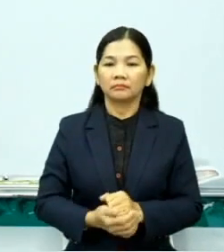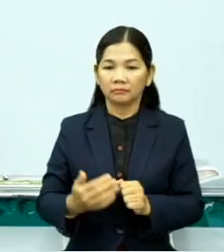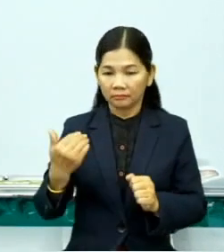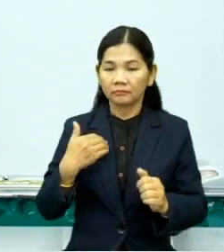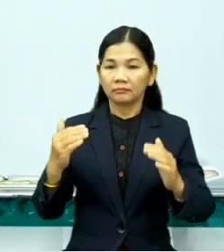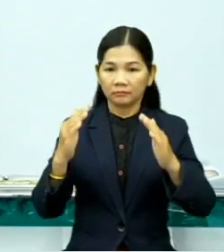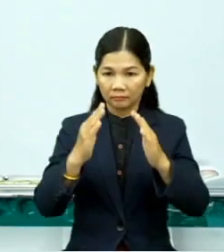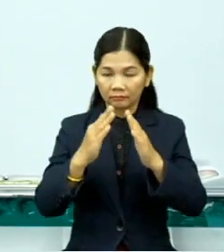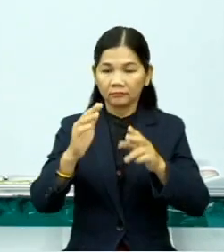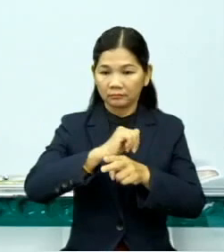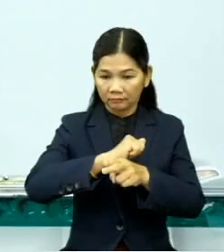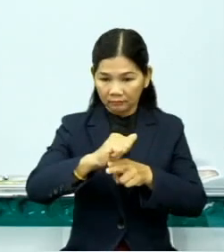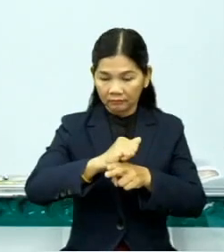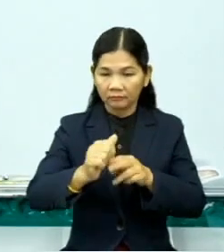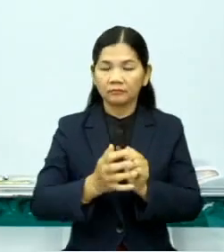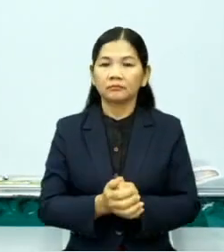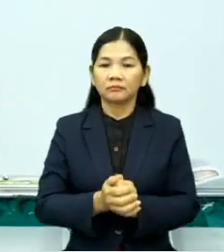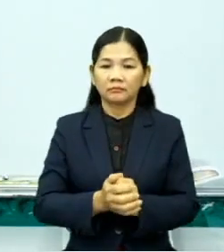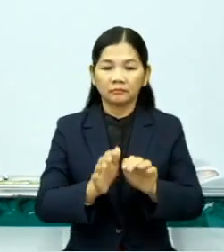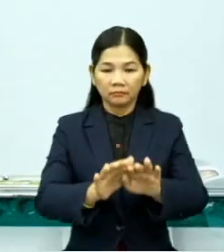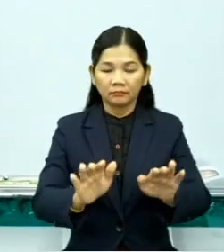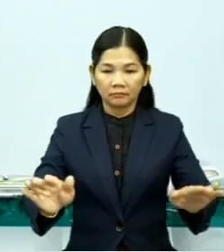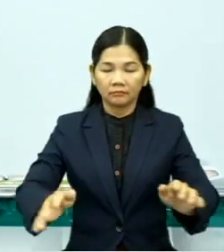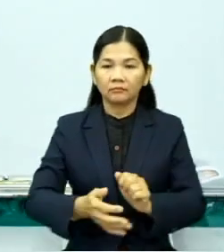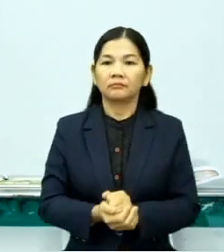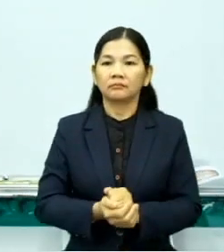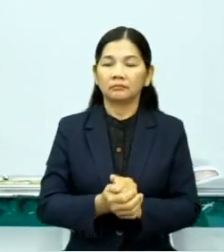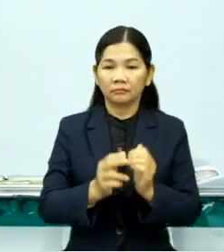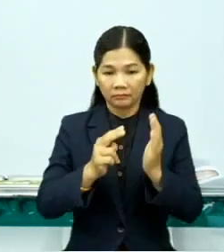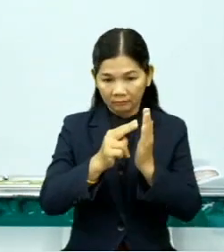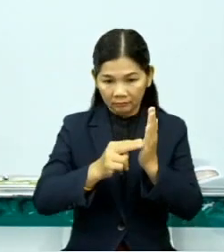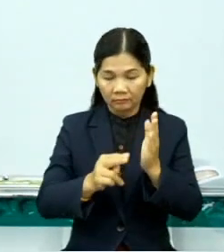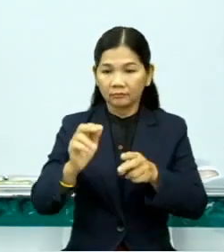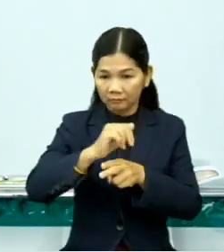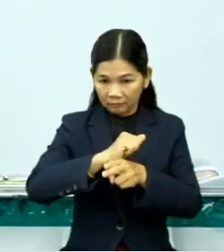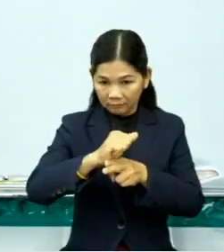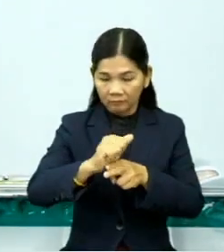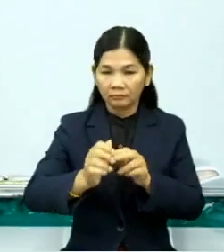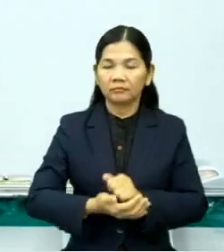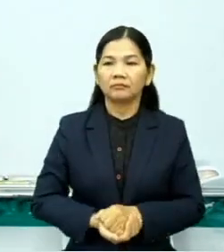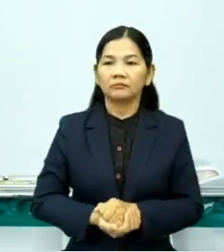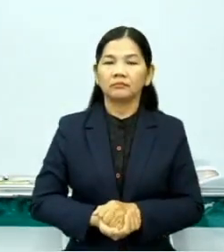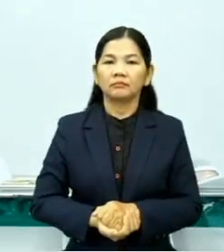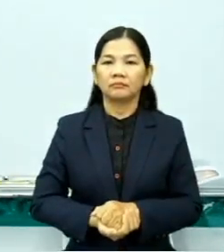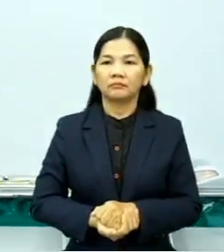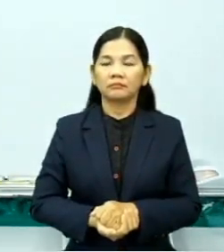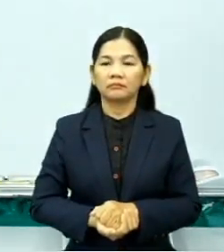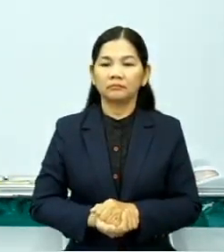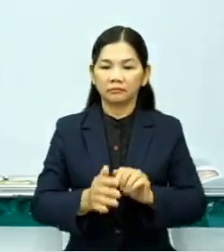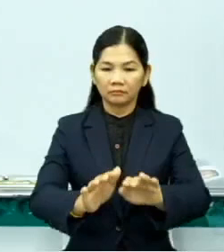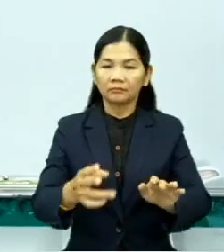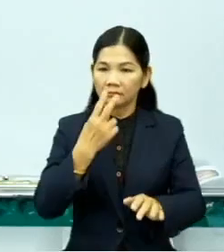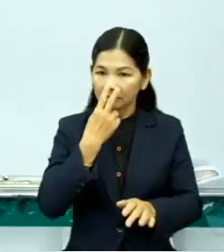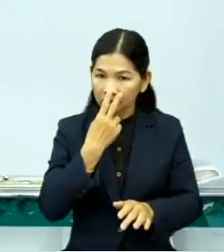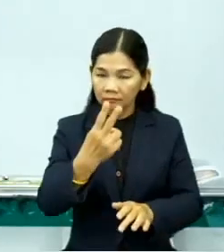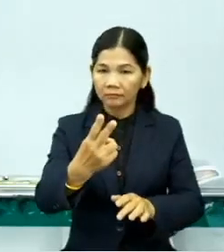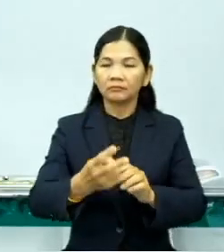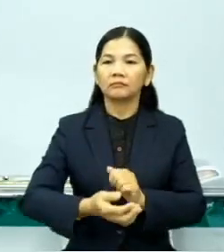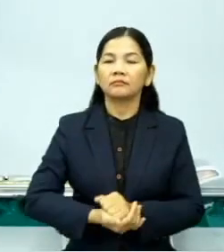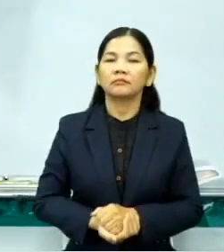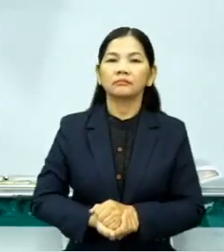nè kêu miên cha kịch cáp té sầm rập bồi cồn từ ác này ăn vật nè té nè con nè chàng chấn còn mười từ ác này nè con